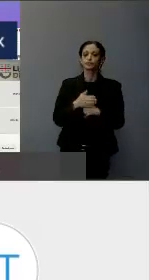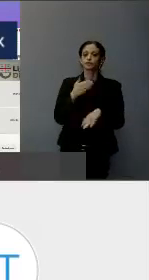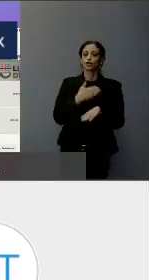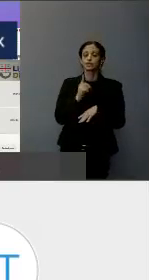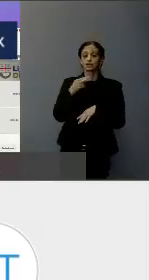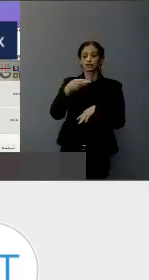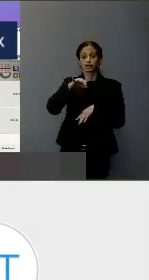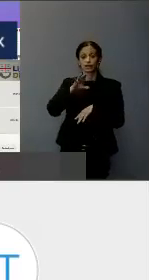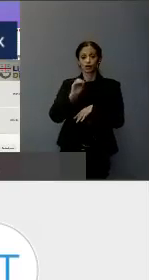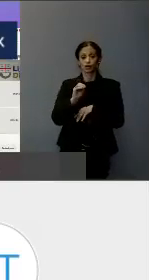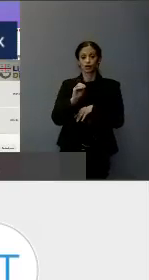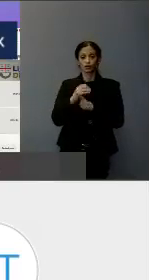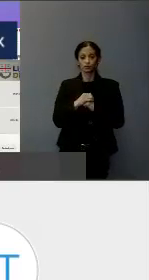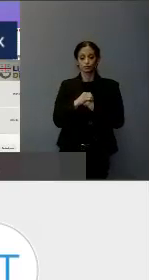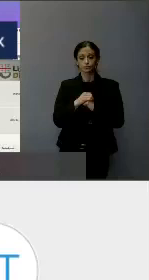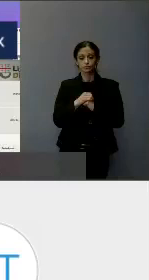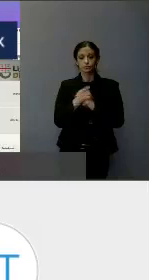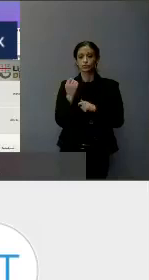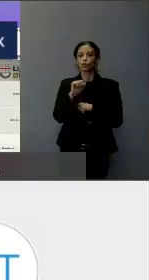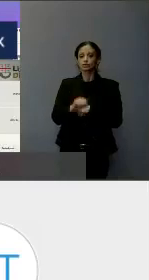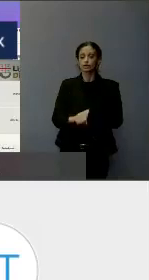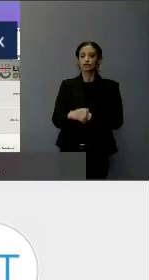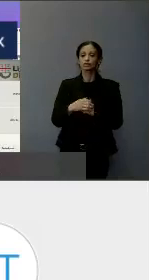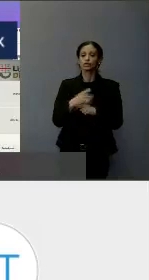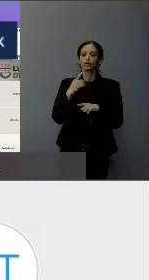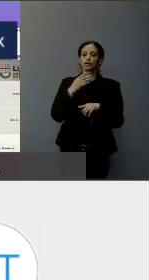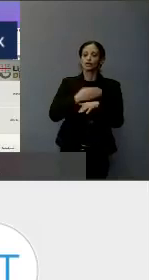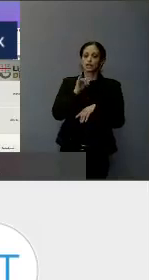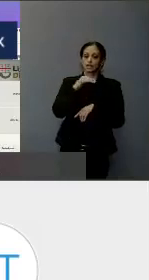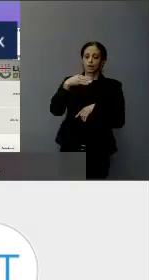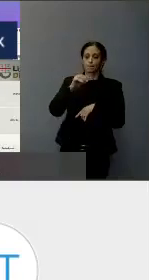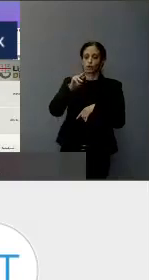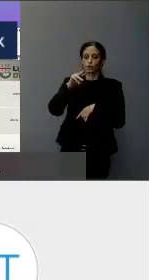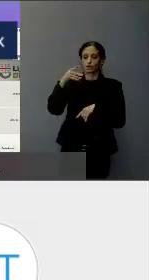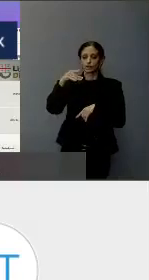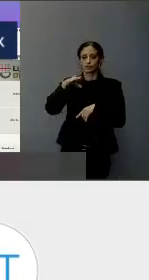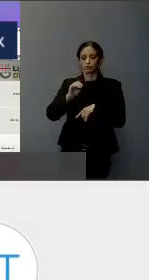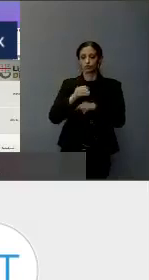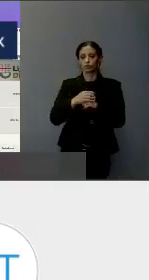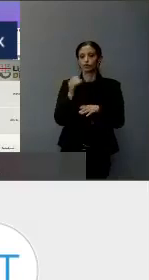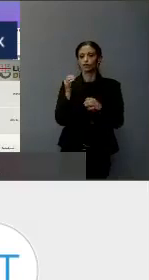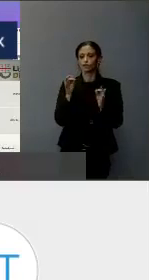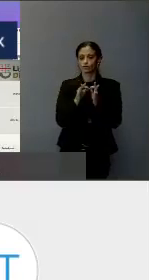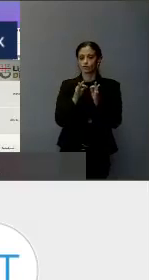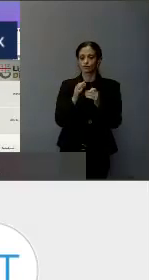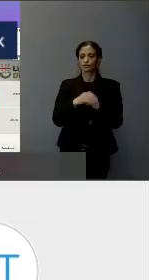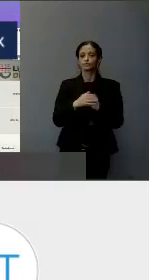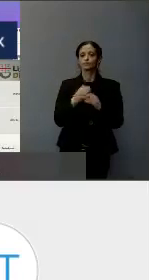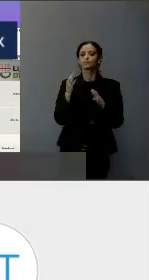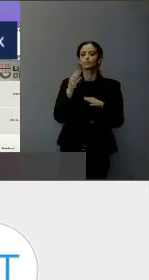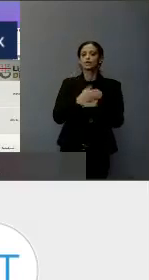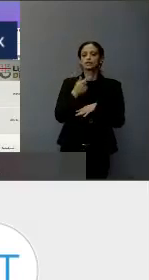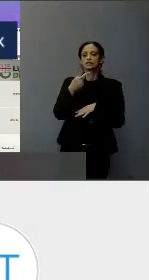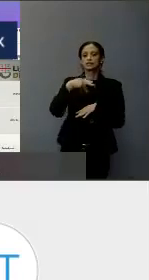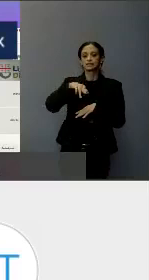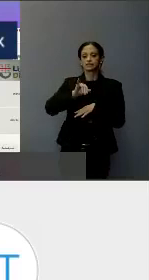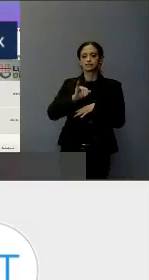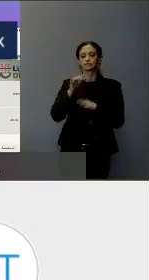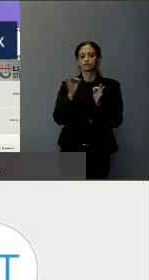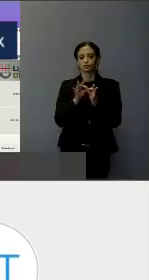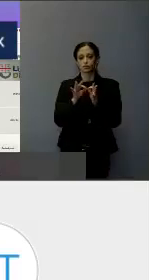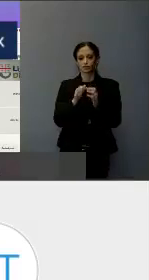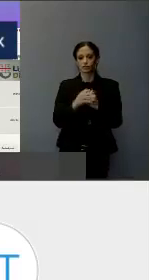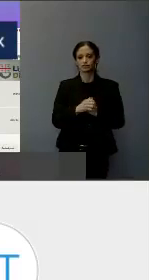grillo comprare o consigliere immordino favorevole consigliera tini favorevole